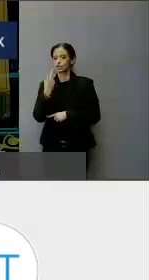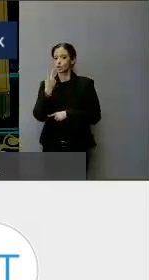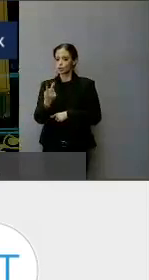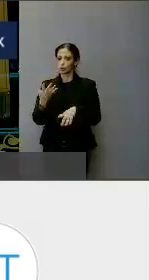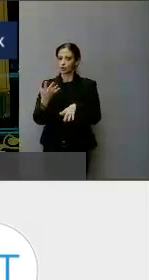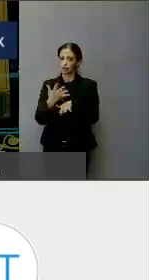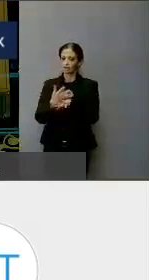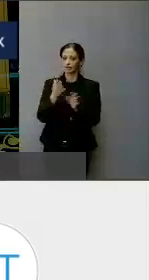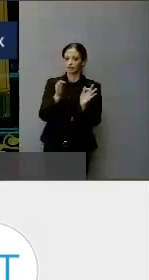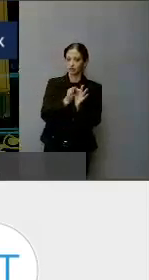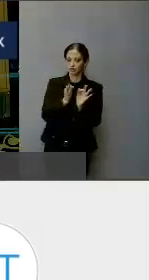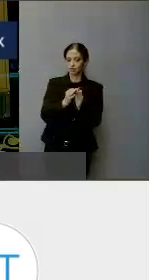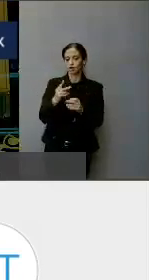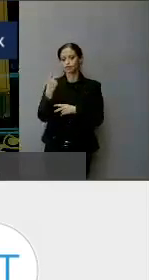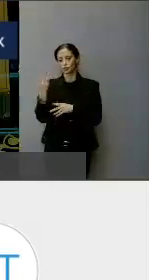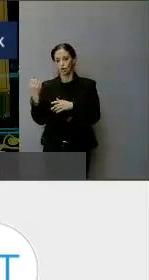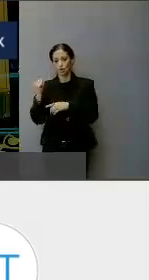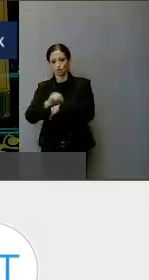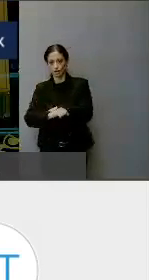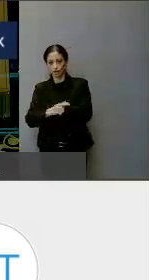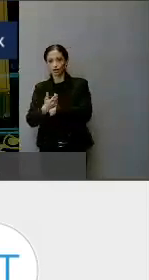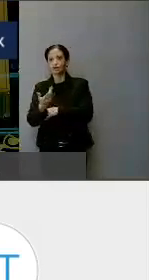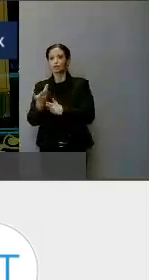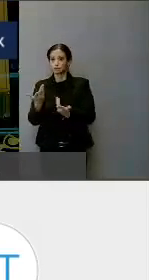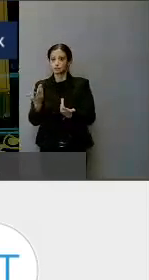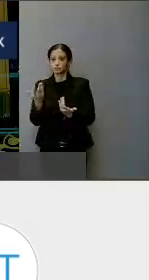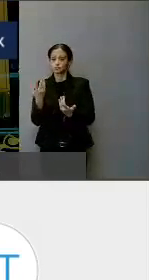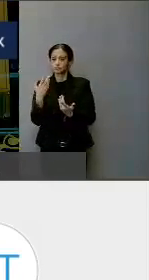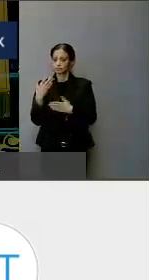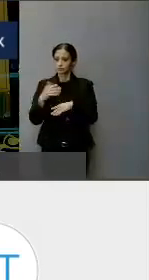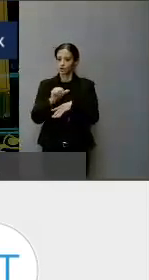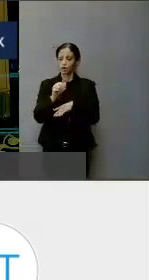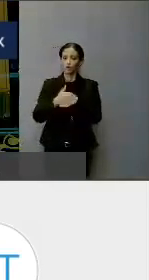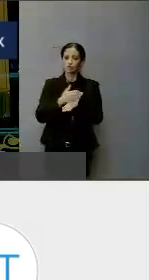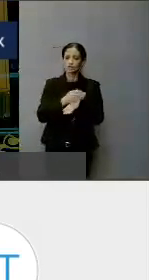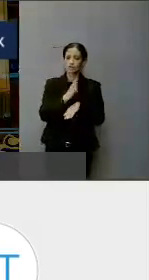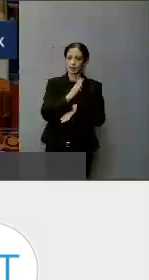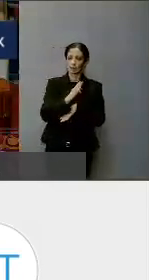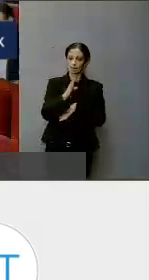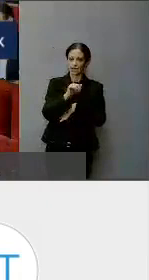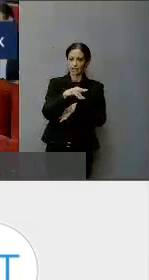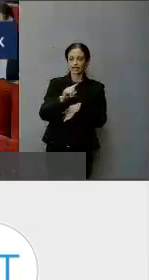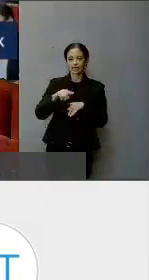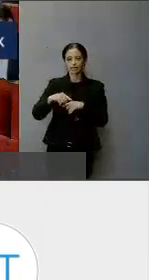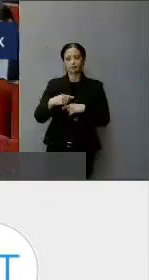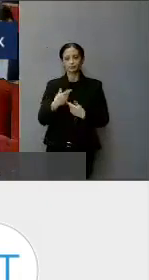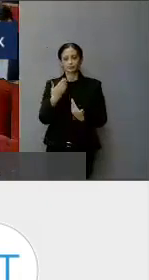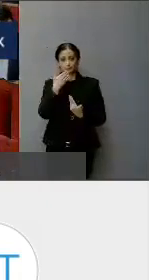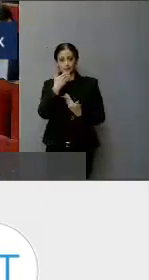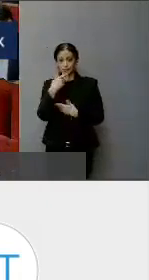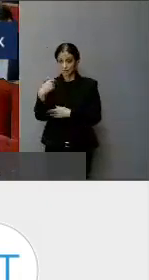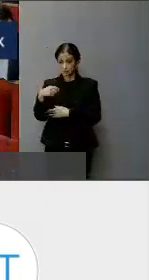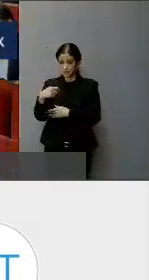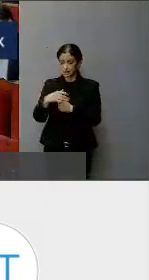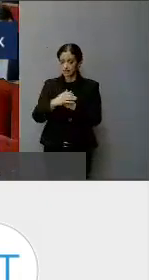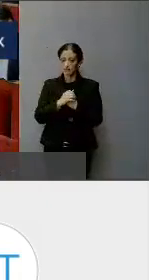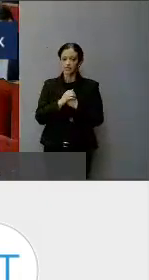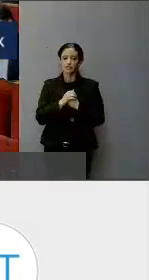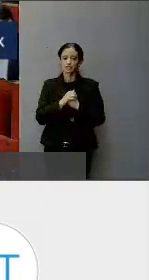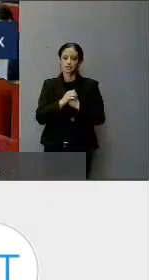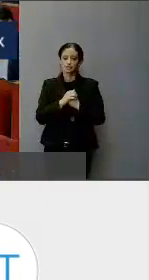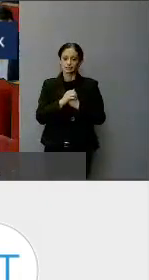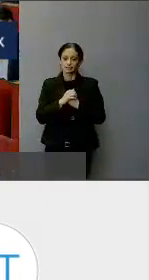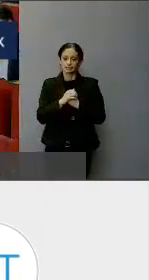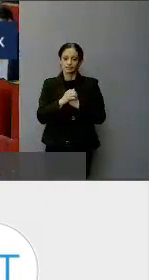due contrari prego consigliere bernini e poi consigliere giordano il presidente va in una città